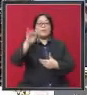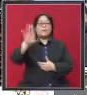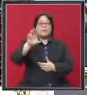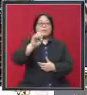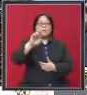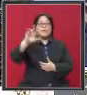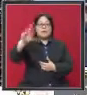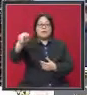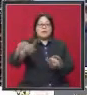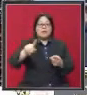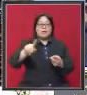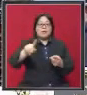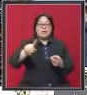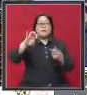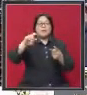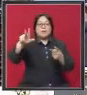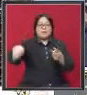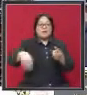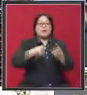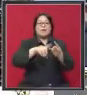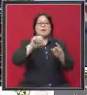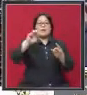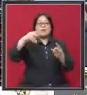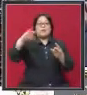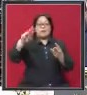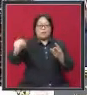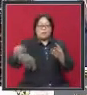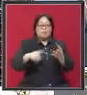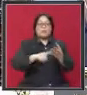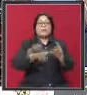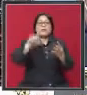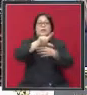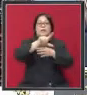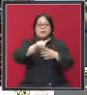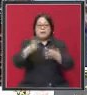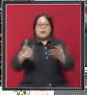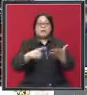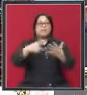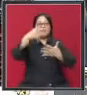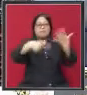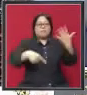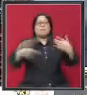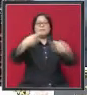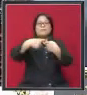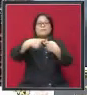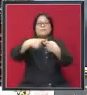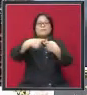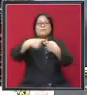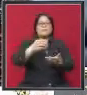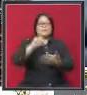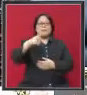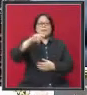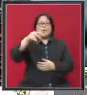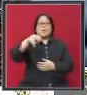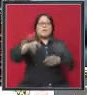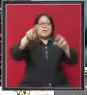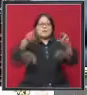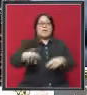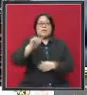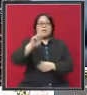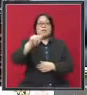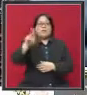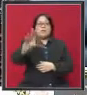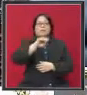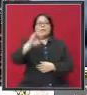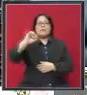Yang Berhormat Serian, Yang Berhormat Pekan, Yang Berhormat Sempurna, Yang Berhormat Langkawi, berkenaan bantuan prihatin rakyat, Yang Berhormat Arau